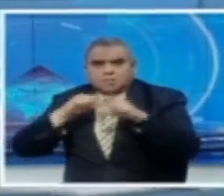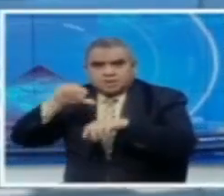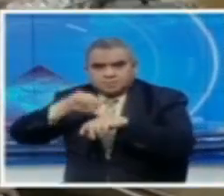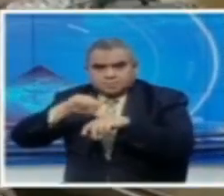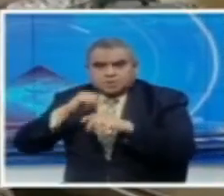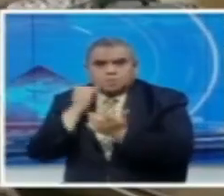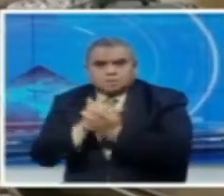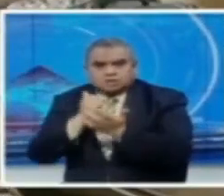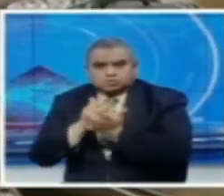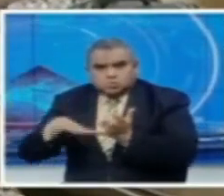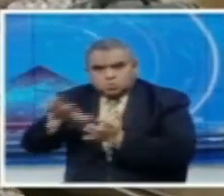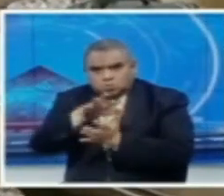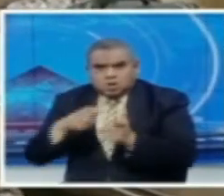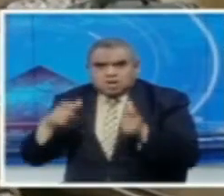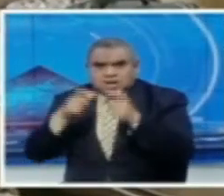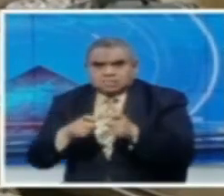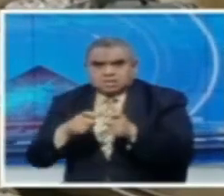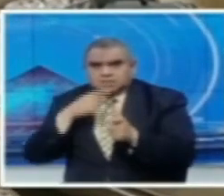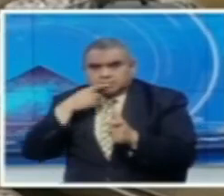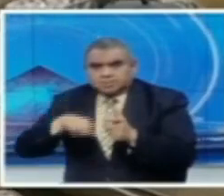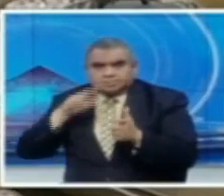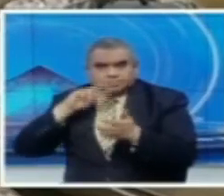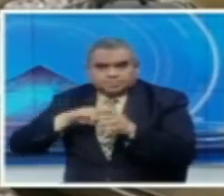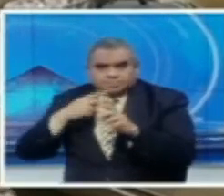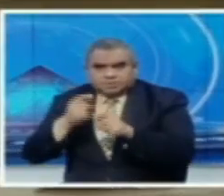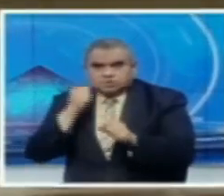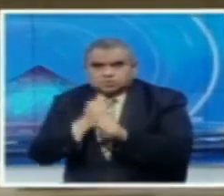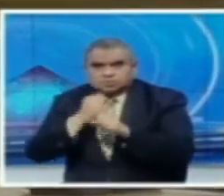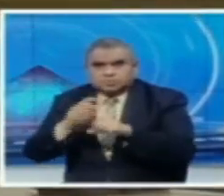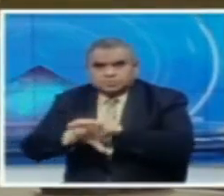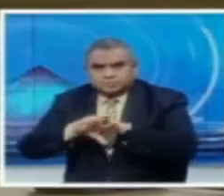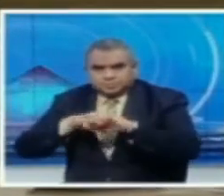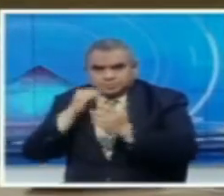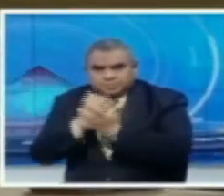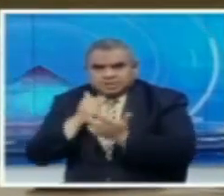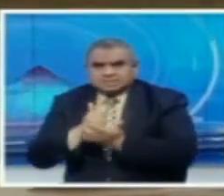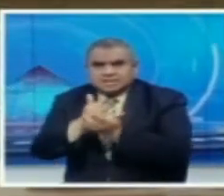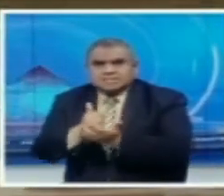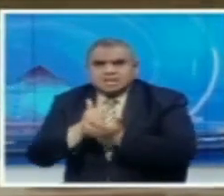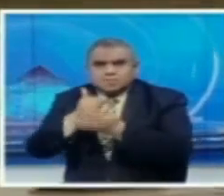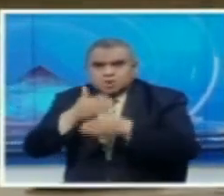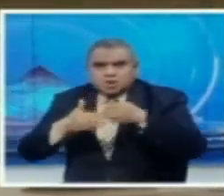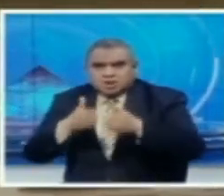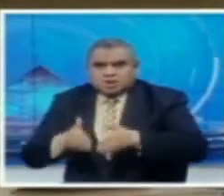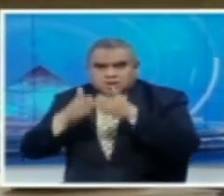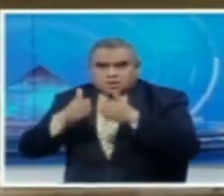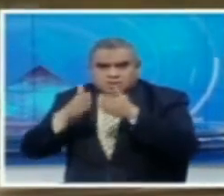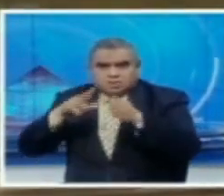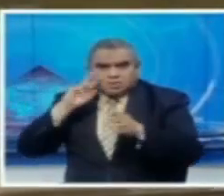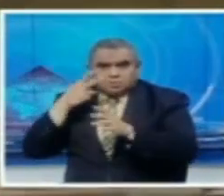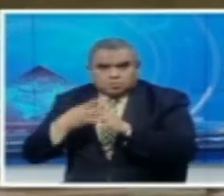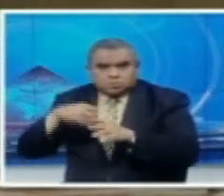والجهات المعنية. وخلال اجتماع لمتابعة إجراءات تنشيط قطاع التمويل العقاري بحضور وزيري العدل